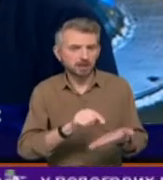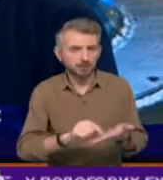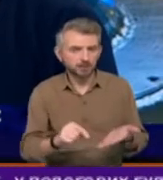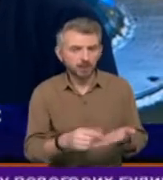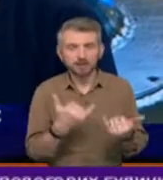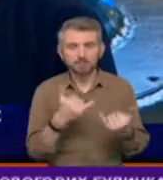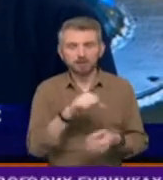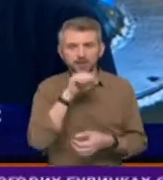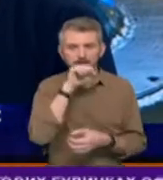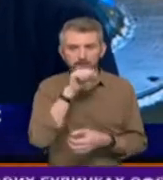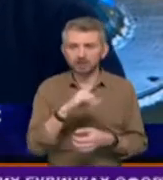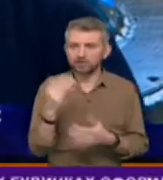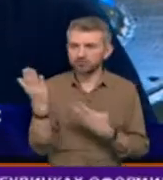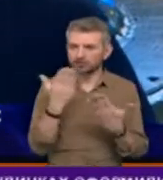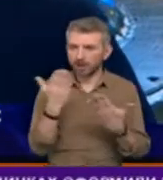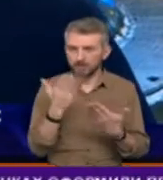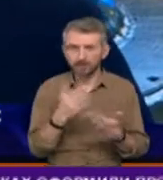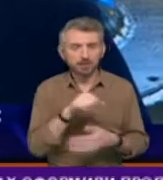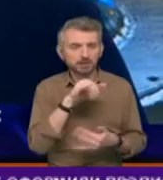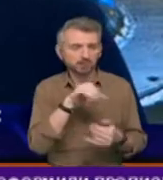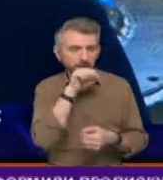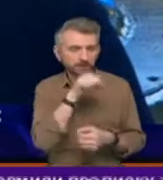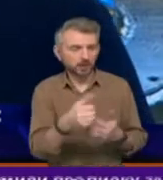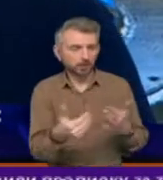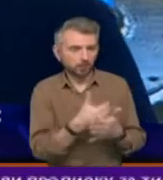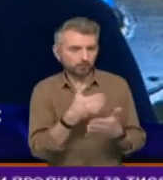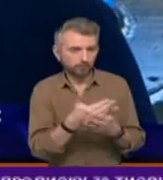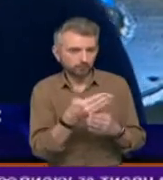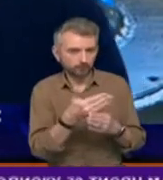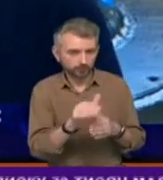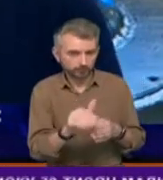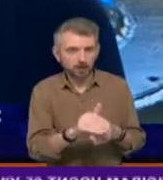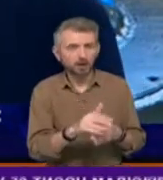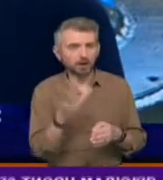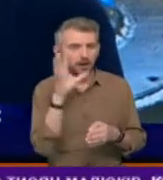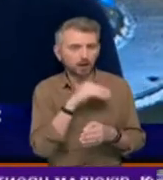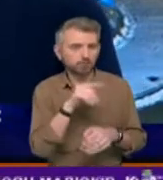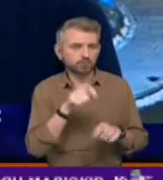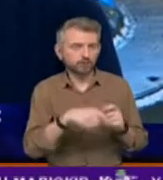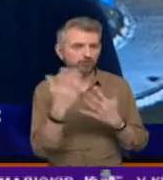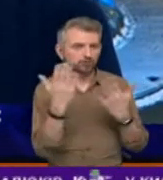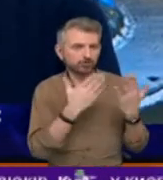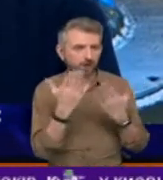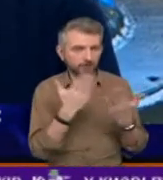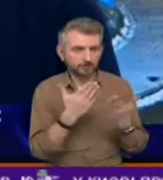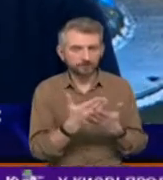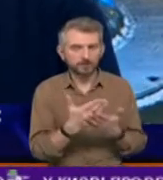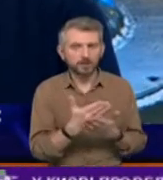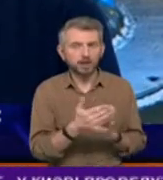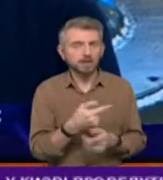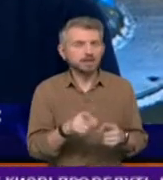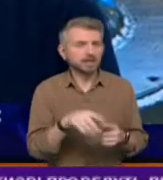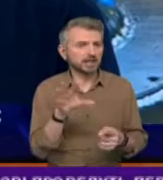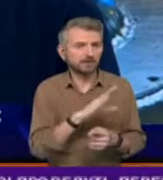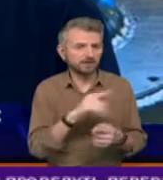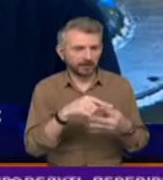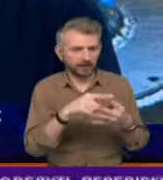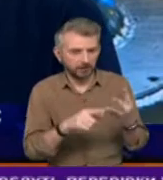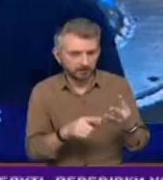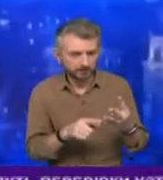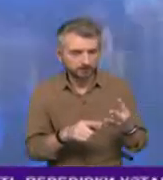ну, візьмемо ту ж саму соціологію, вони в світі зараз використовують математичні моделі і методи. Ну, у нас теж